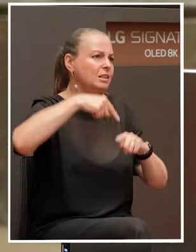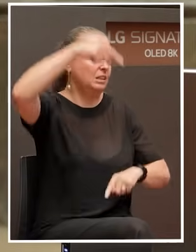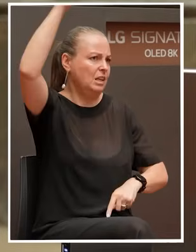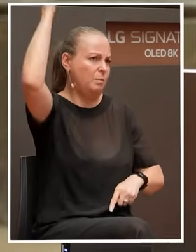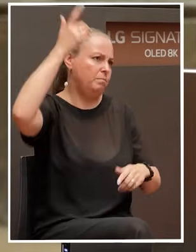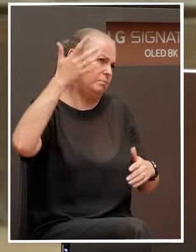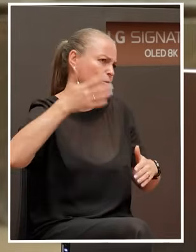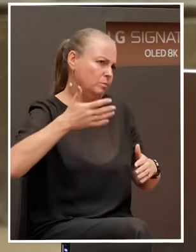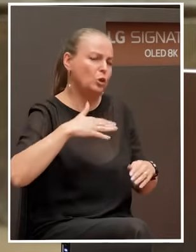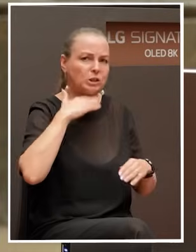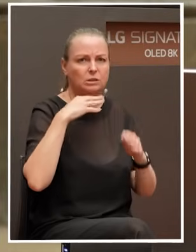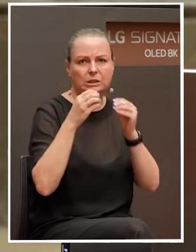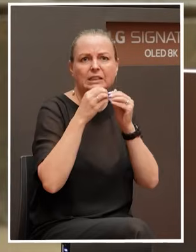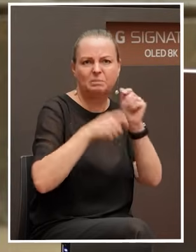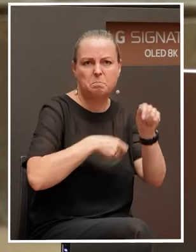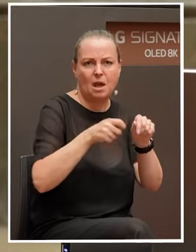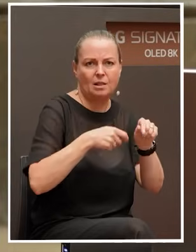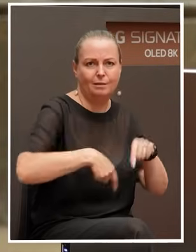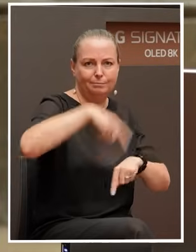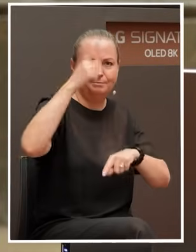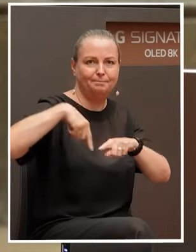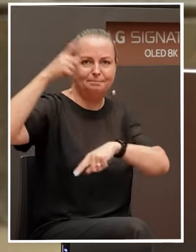нормального роста в 10 метров.